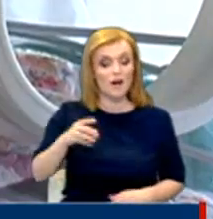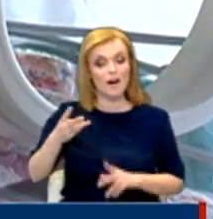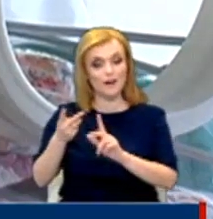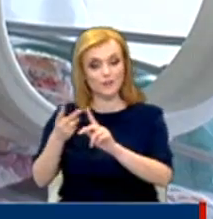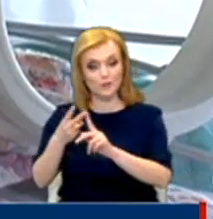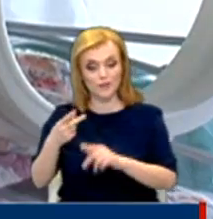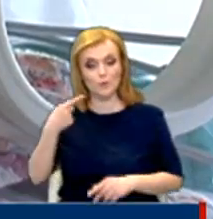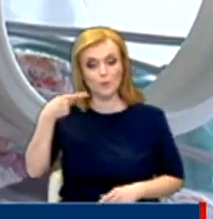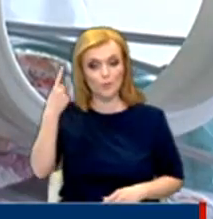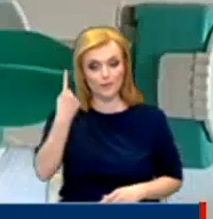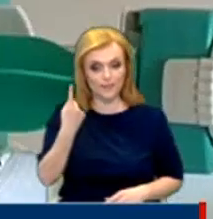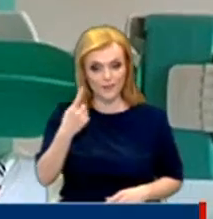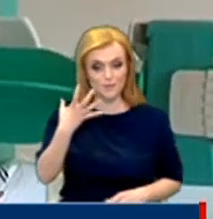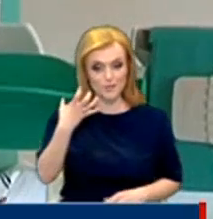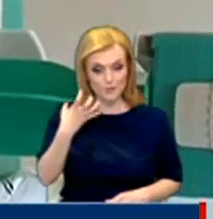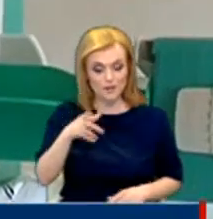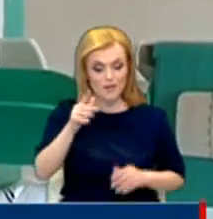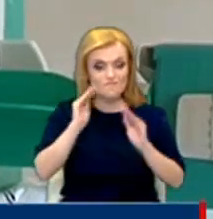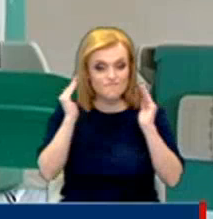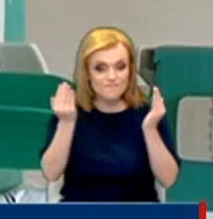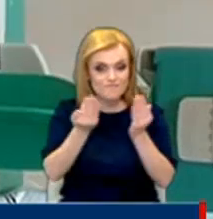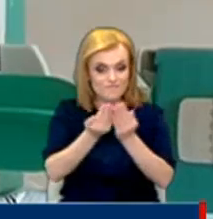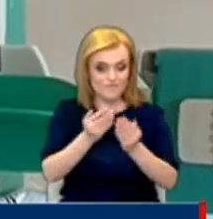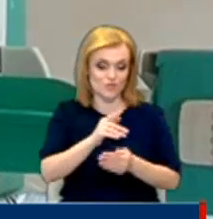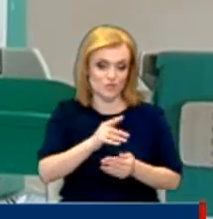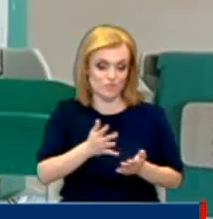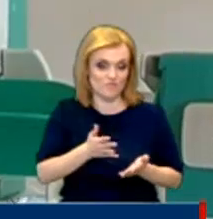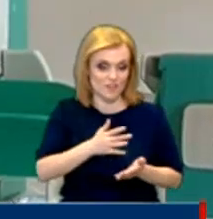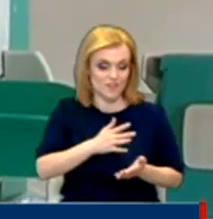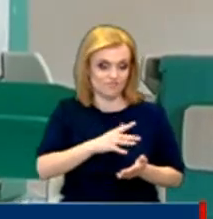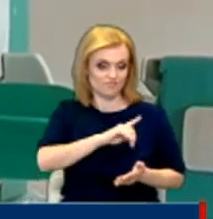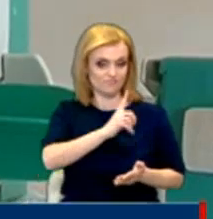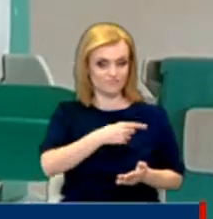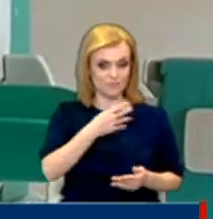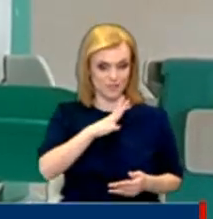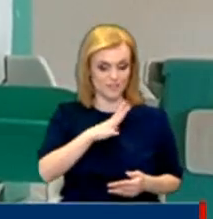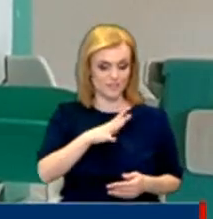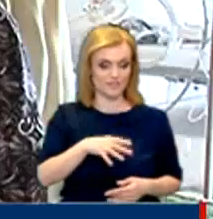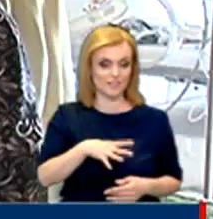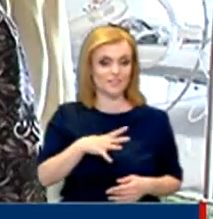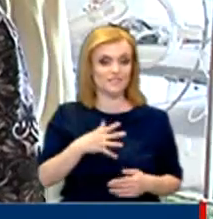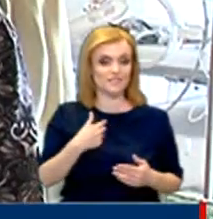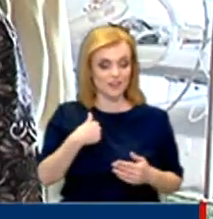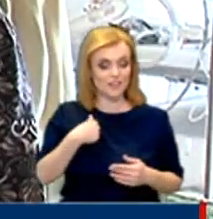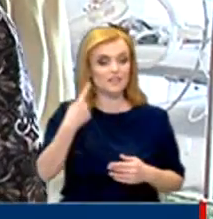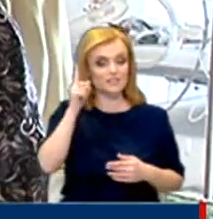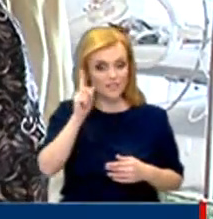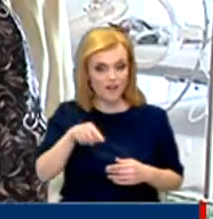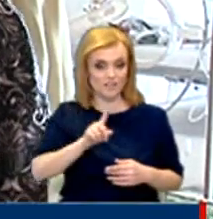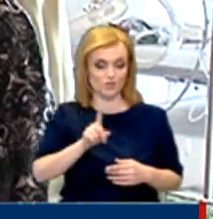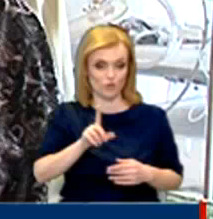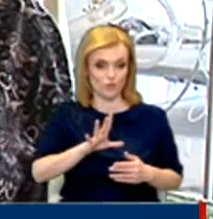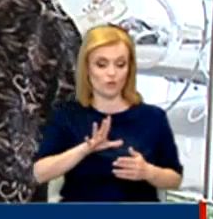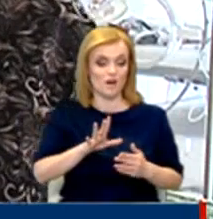1,5 kg, stau în incubatoare pentru a prinde putere. Am așteptat că va fi o naștere prematură, dar nu la terminul